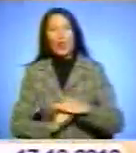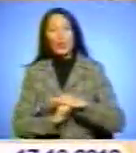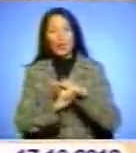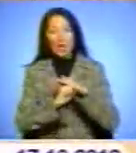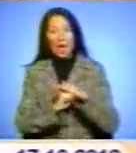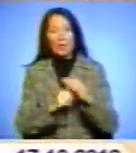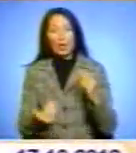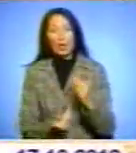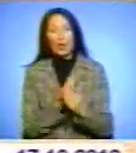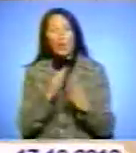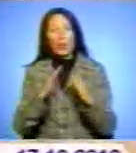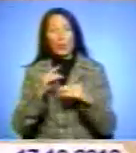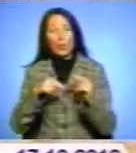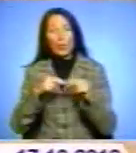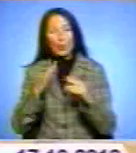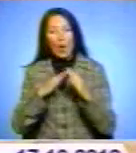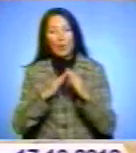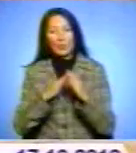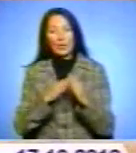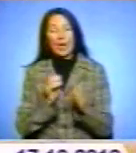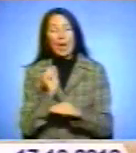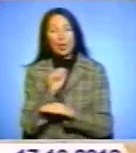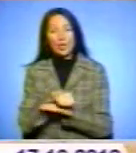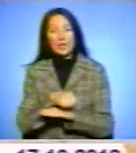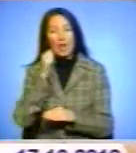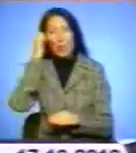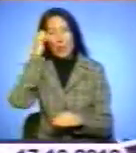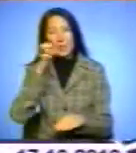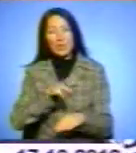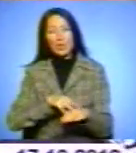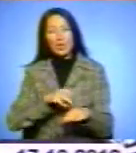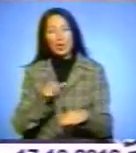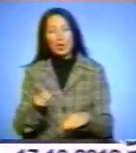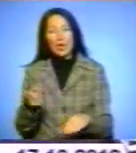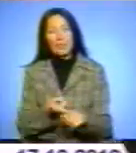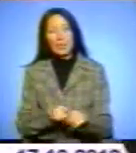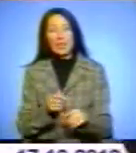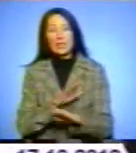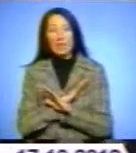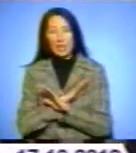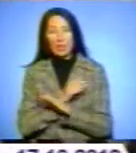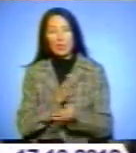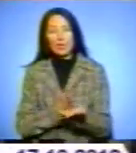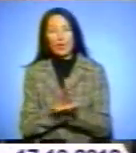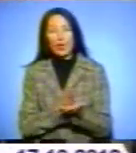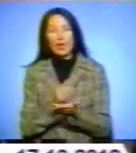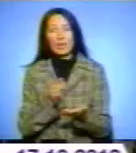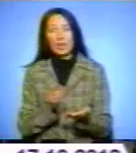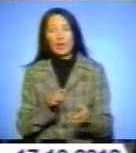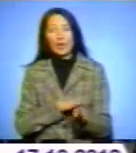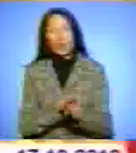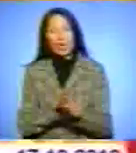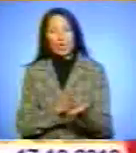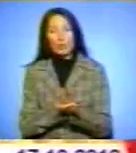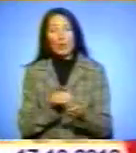Поклонитися пам'яті міліціонерів, котрі загинули під час виконання службових обов'язків, данина усіх живих. До підніжжя пам'ятного знаку, що у